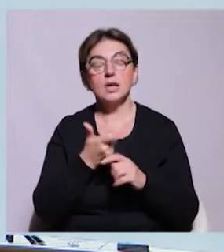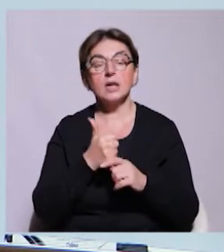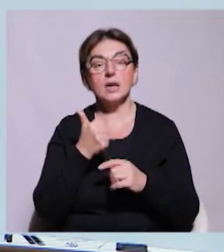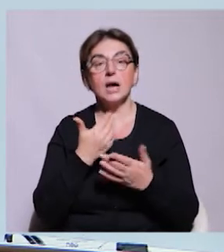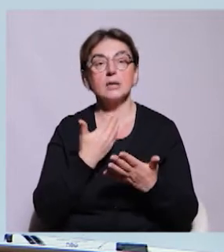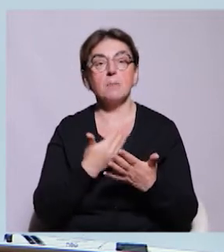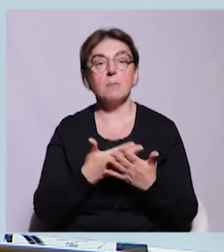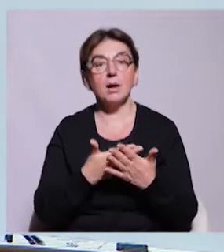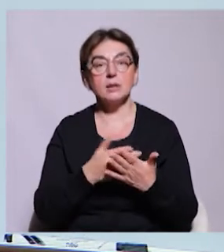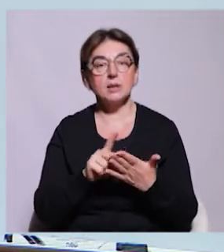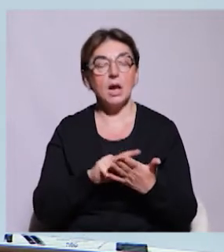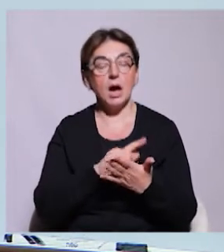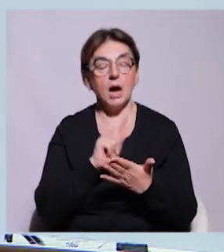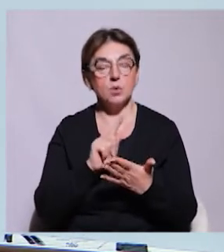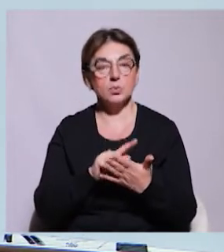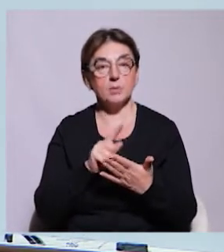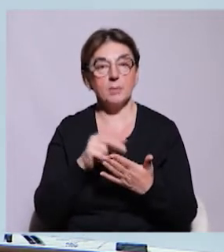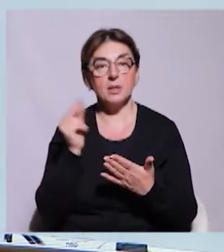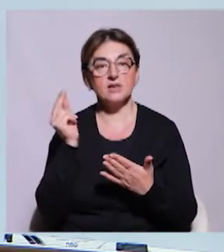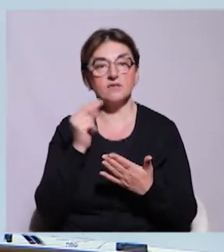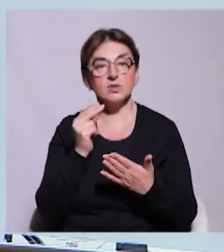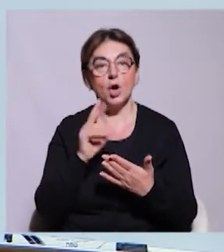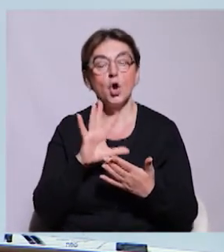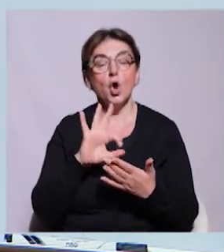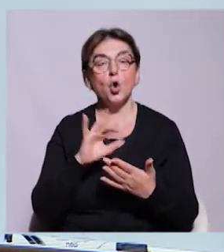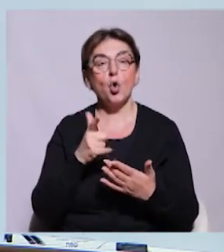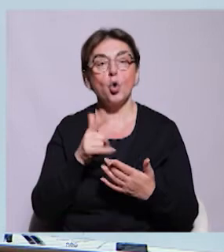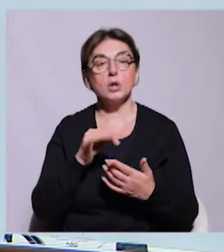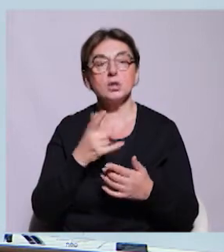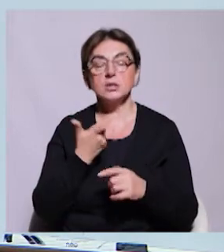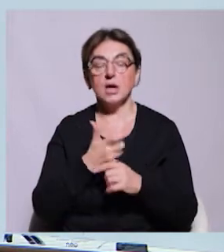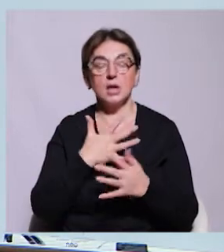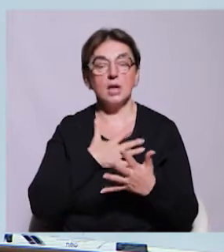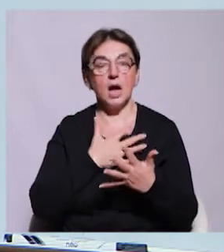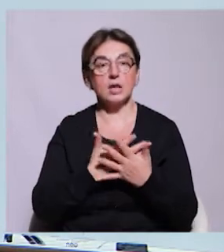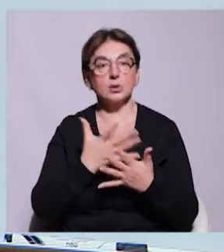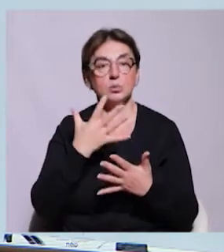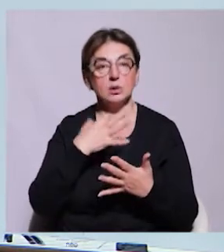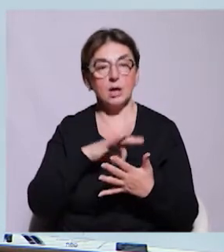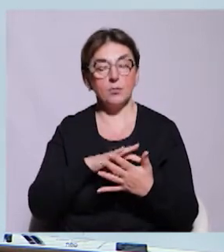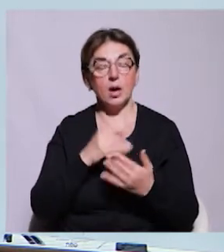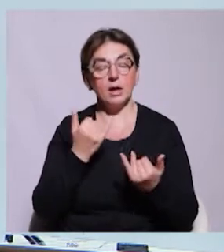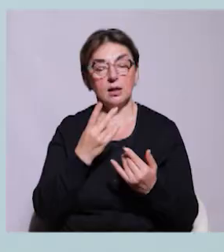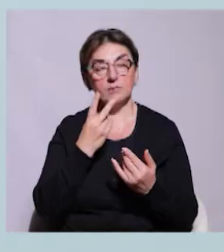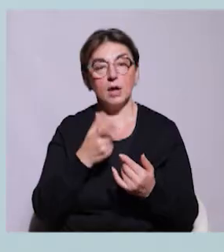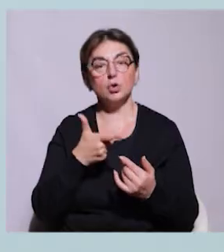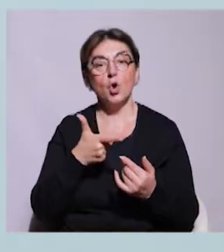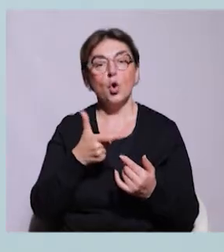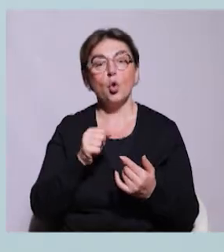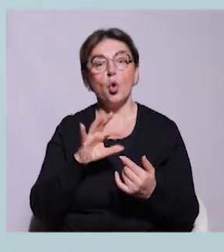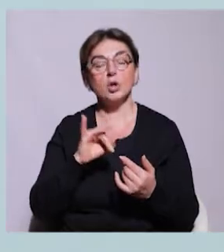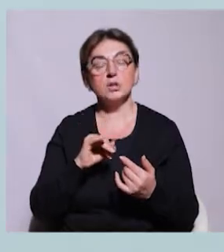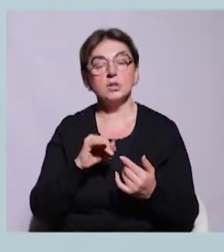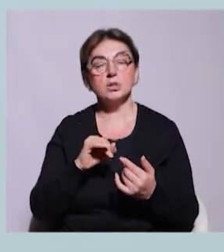განვიხილოთ ძალიან კარგი მაგალითი და ამას აუცილებლად შევეხებით, ვინაიდან გოგირდს ჩვენ ძალიან აქტიურად ვიყენებთ. გოგირდის ოქსიდები